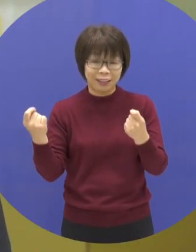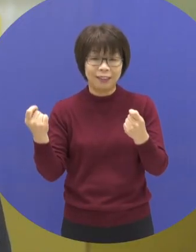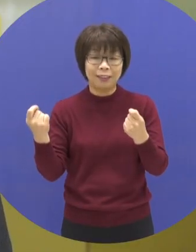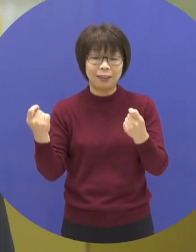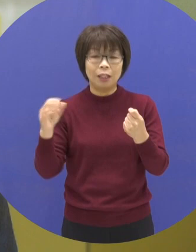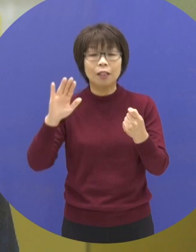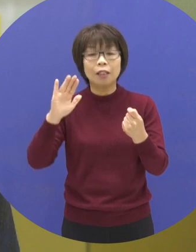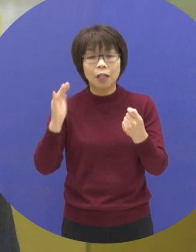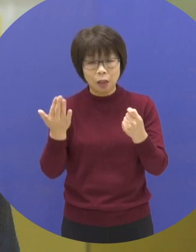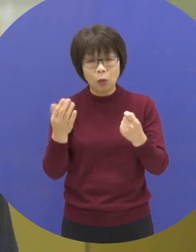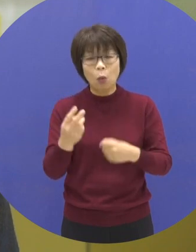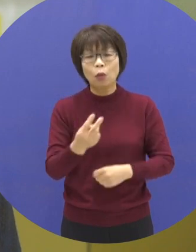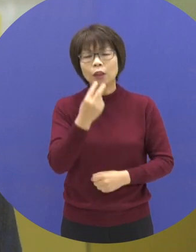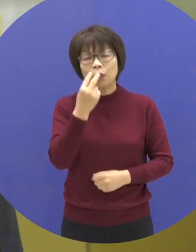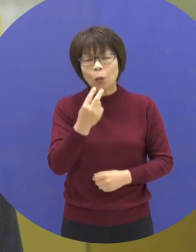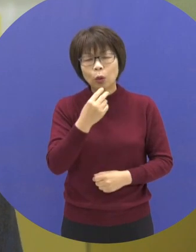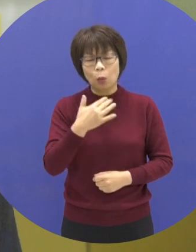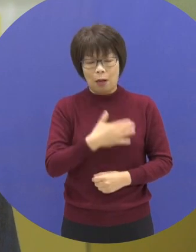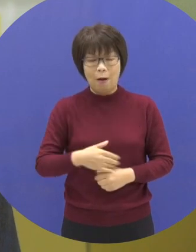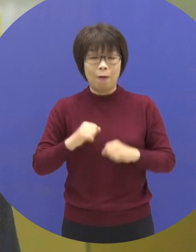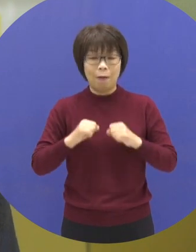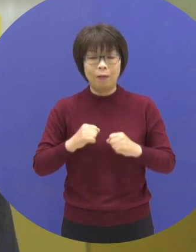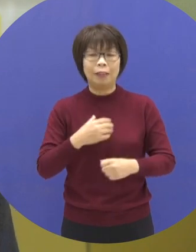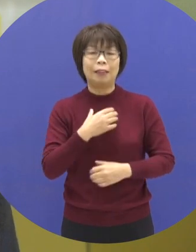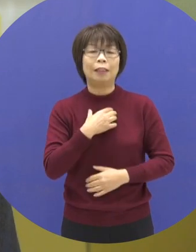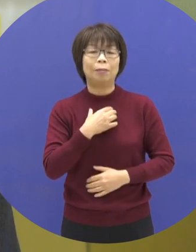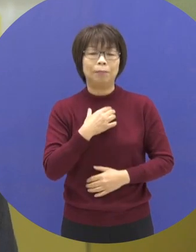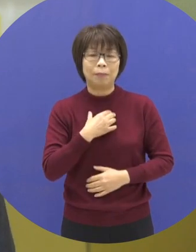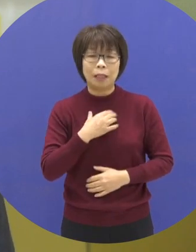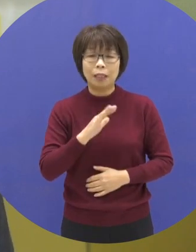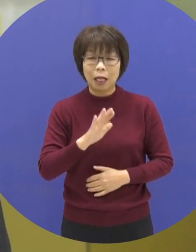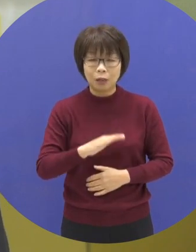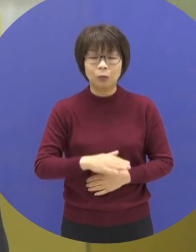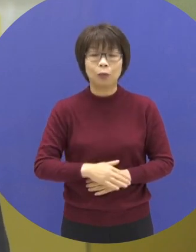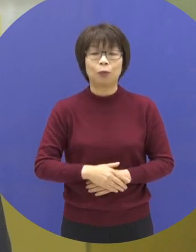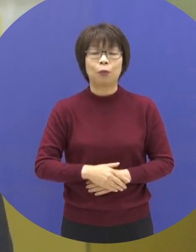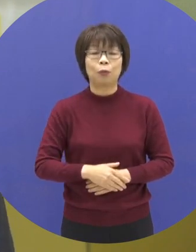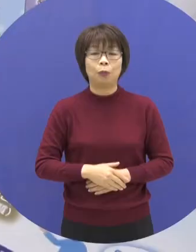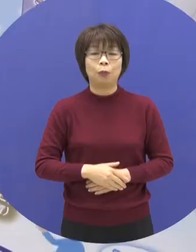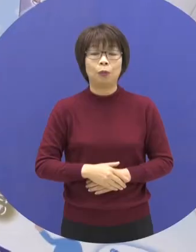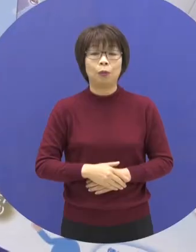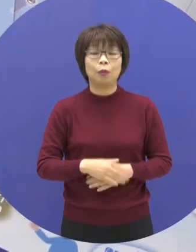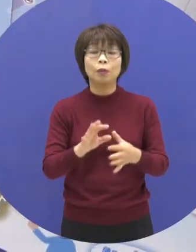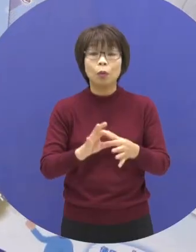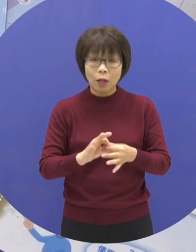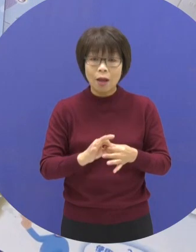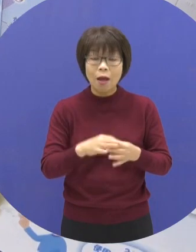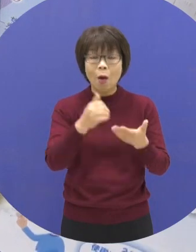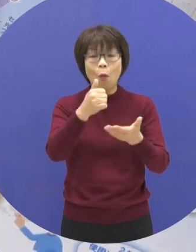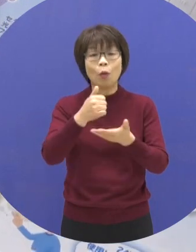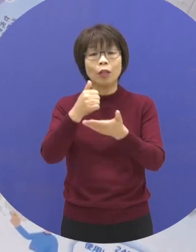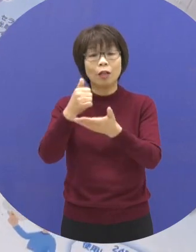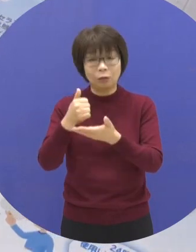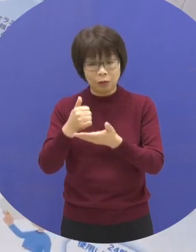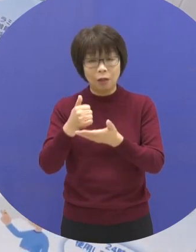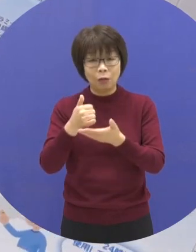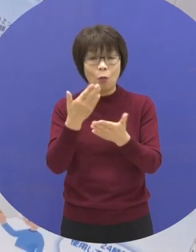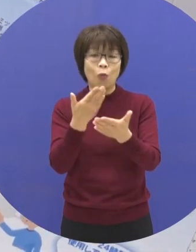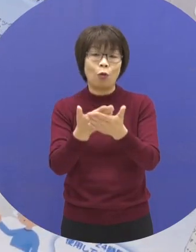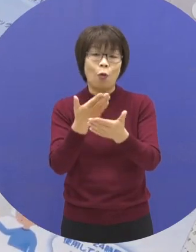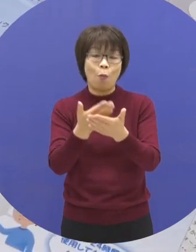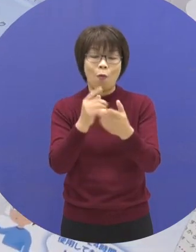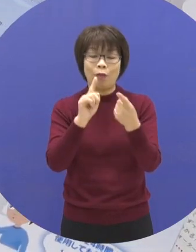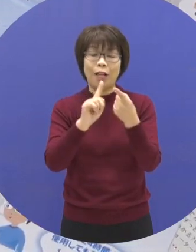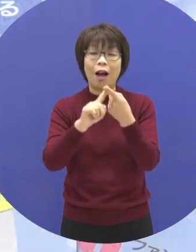が一方でニオイや健康面などが悩みのタネとなっていますそこでペットとの暮らしを快適にしたい